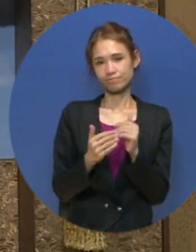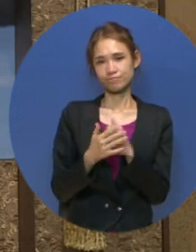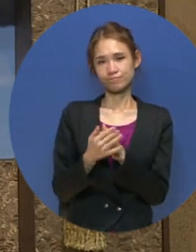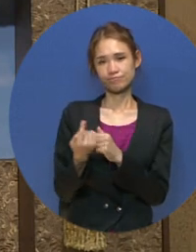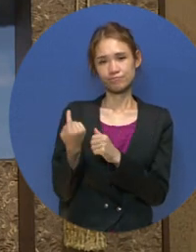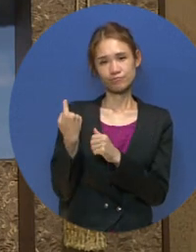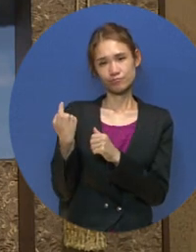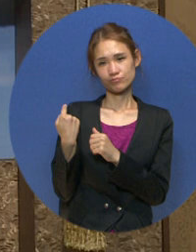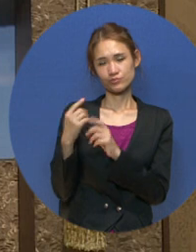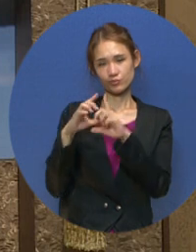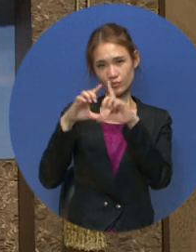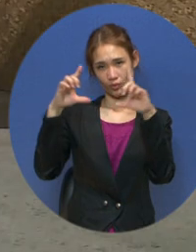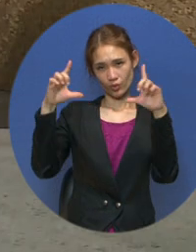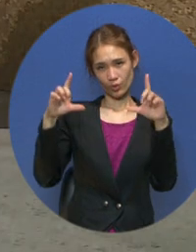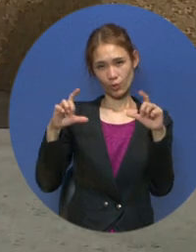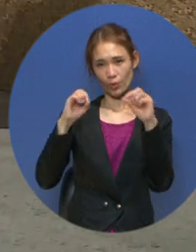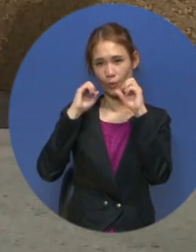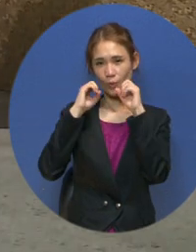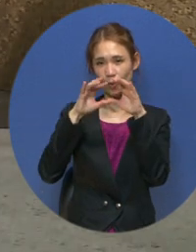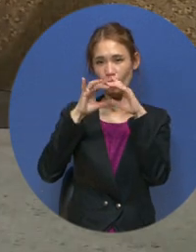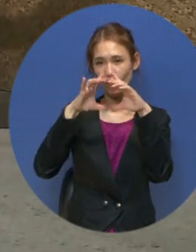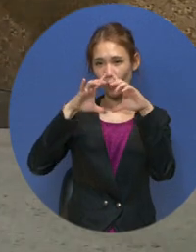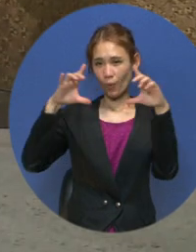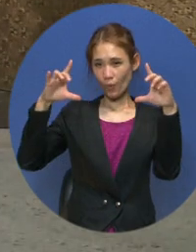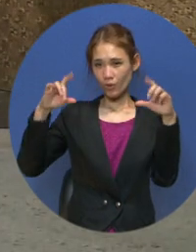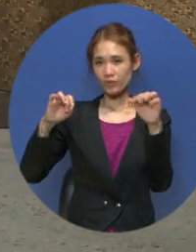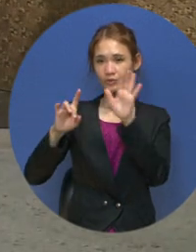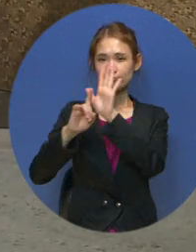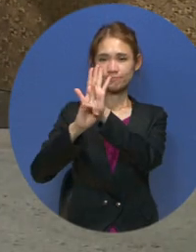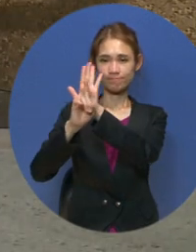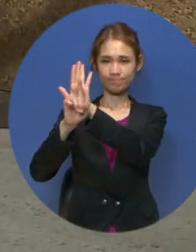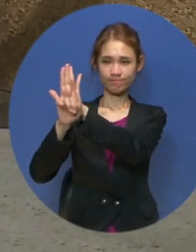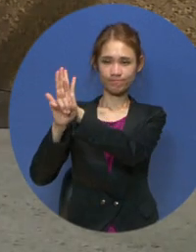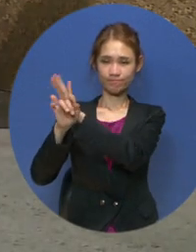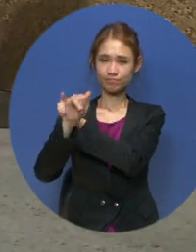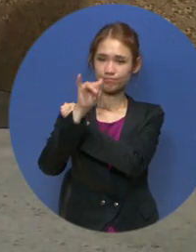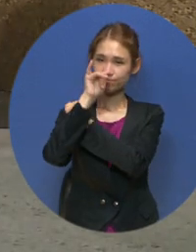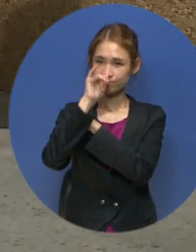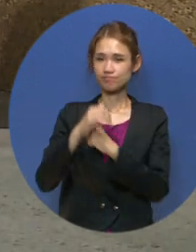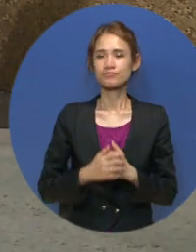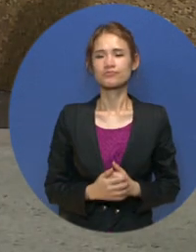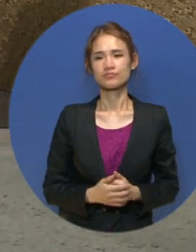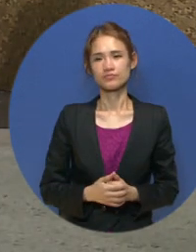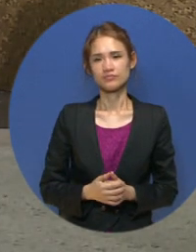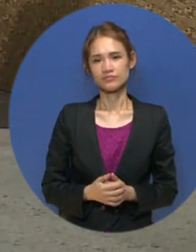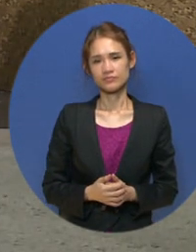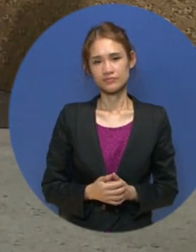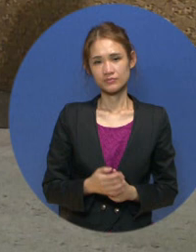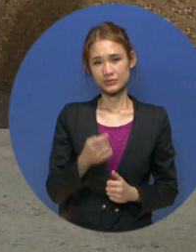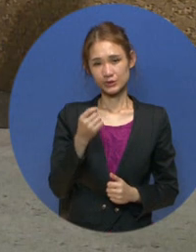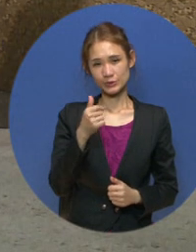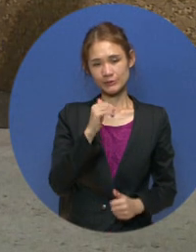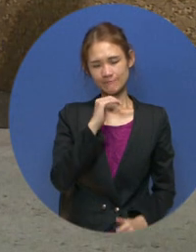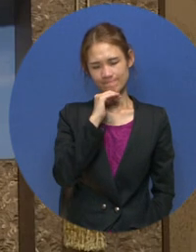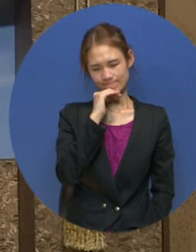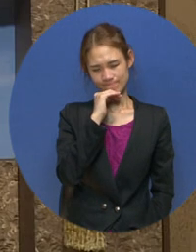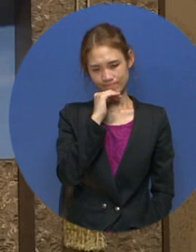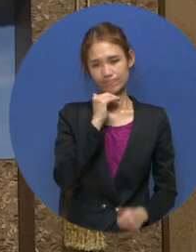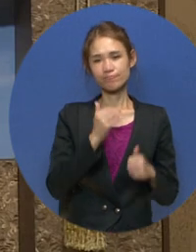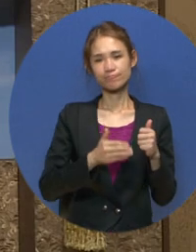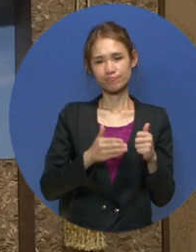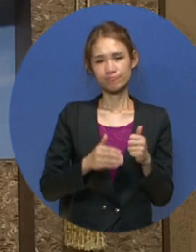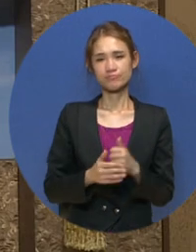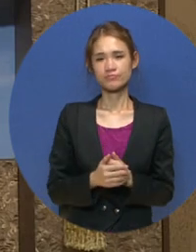저희가 뒷면에 네. 이렇게 그 팜플렛을 계속 이렇게 홍보물을 붙여놨었습니다. 조금만 기다려달라고. 네.